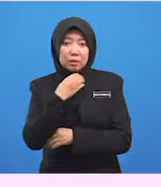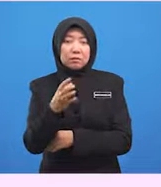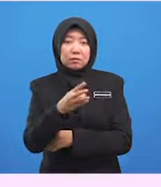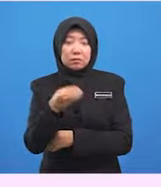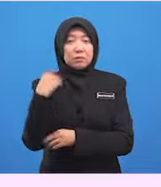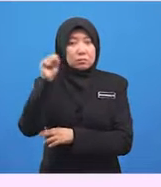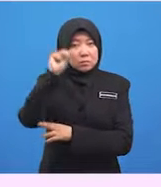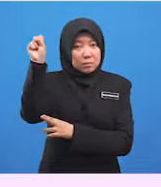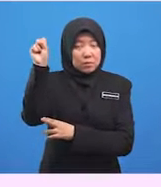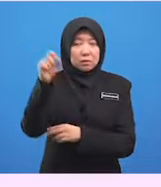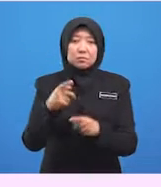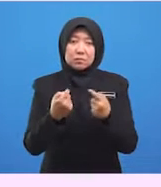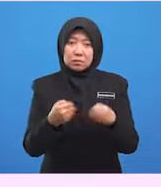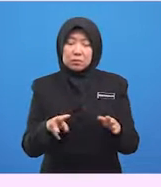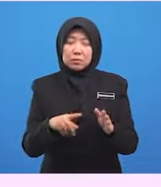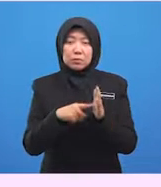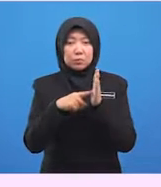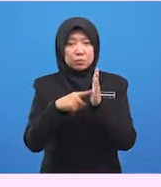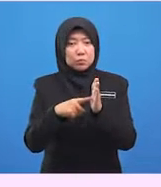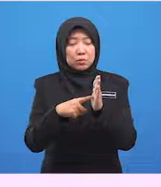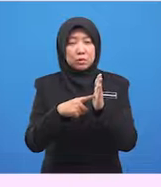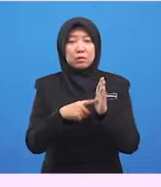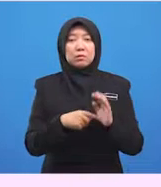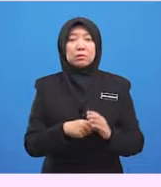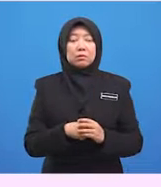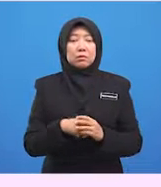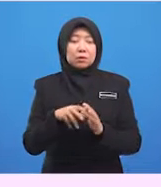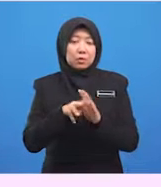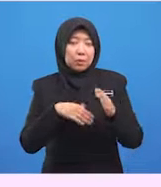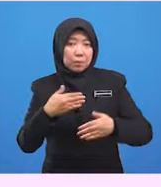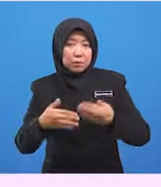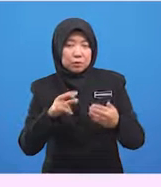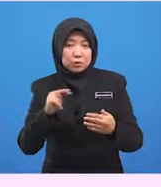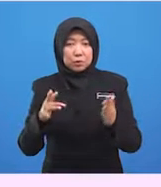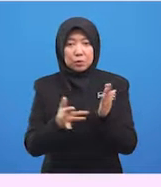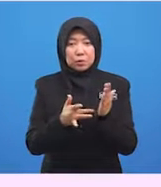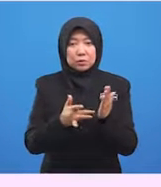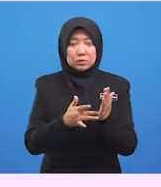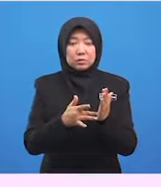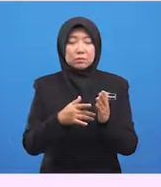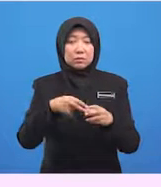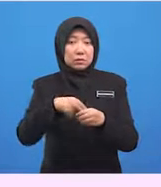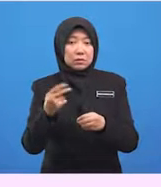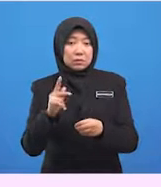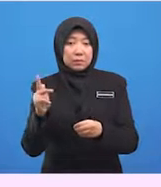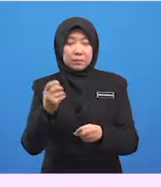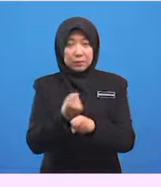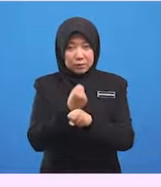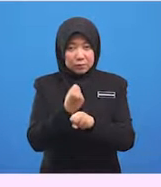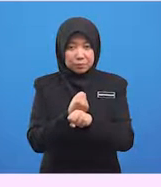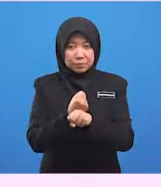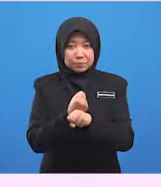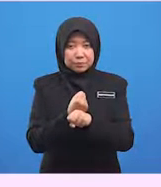kayu di Sabah telah menunjukkan kemajuan teknologi masihkan alat dan Hai